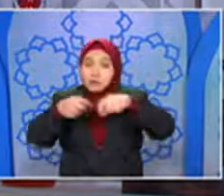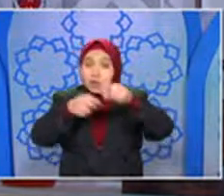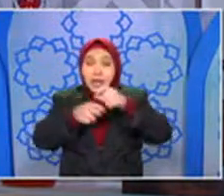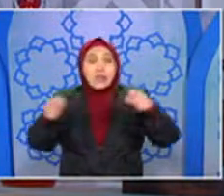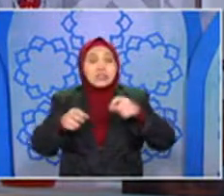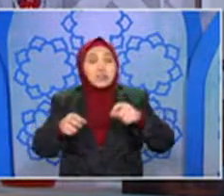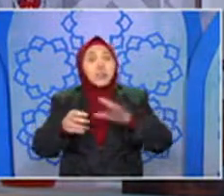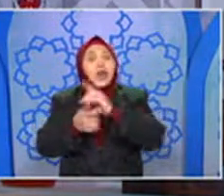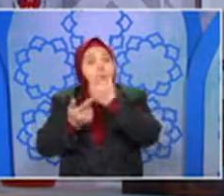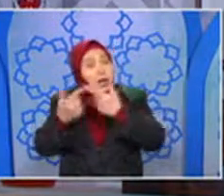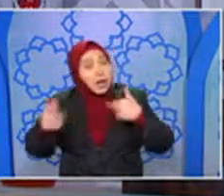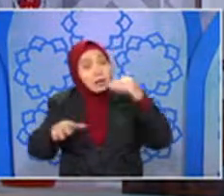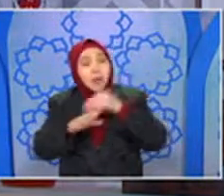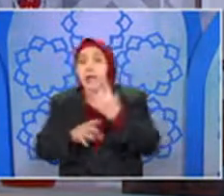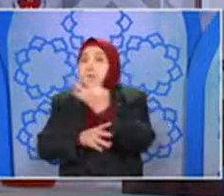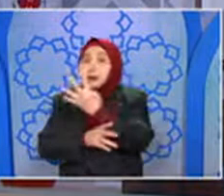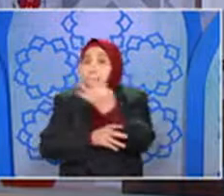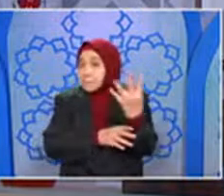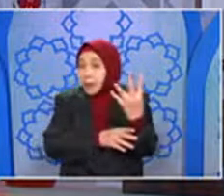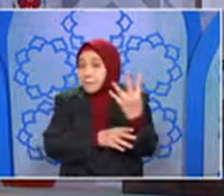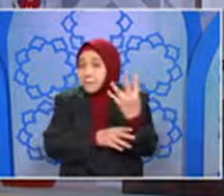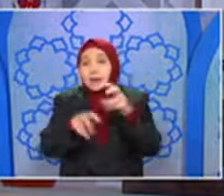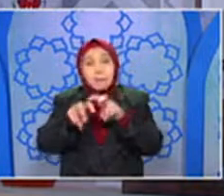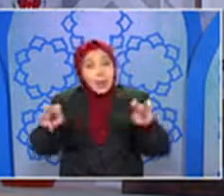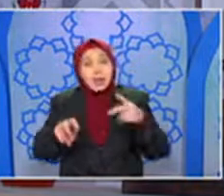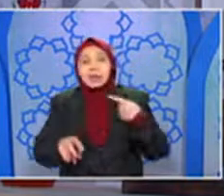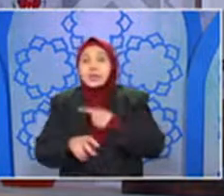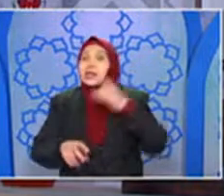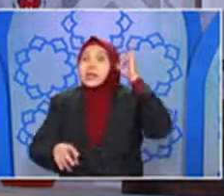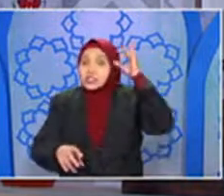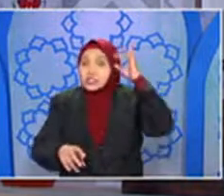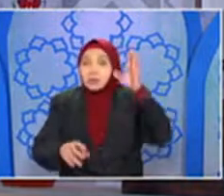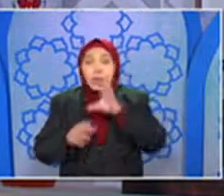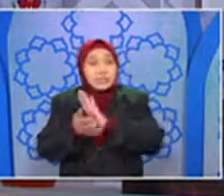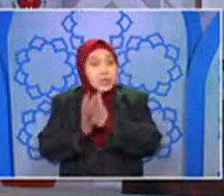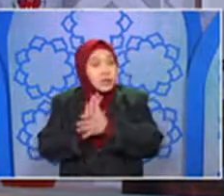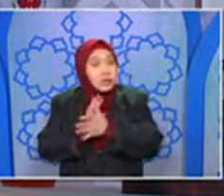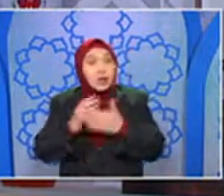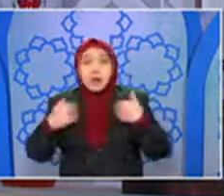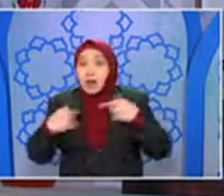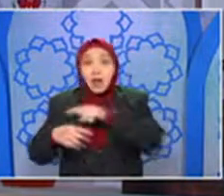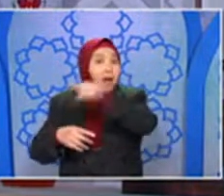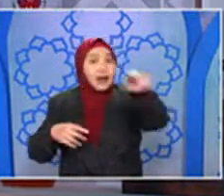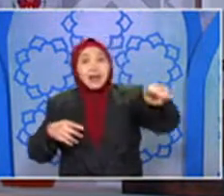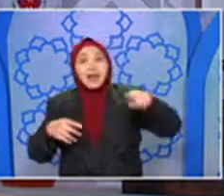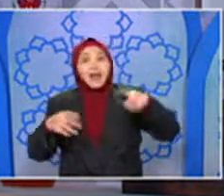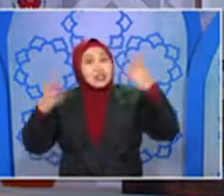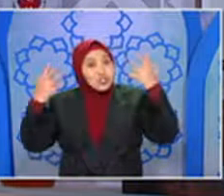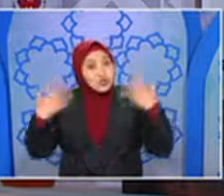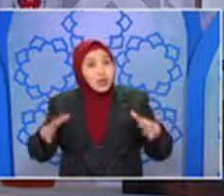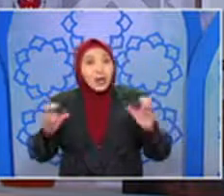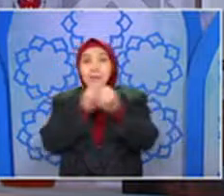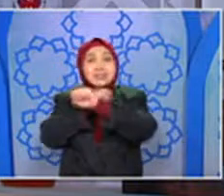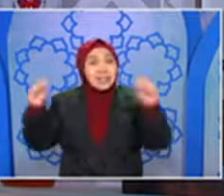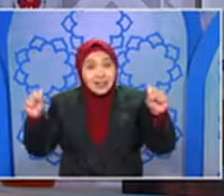kesimpulan daripada keempat-empat panel kita, insya-Allah. Jadi adakah anda telah pun